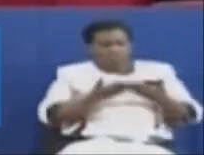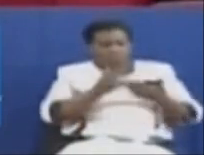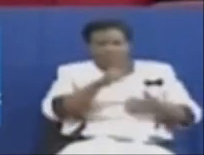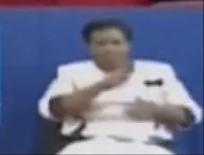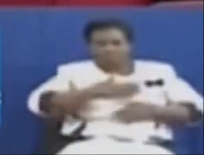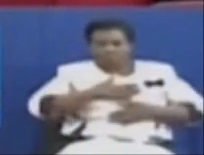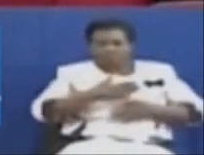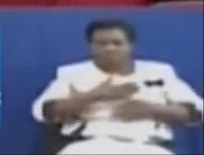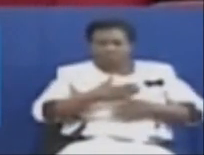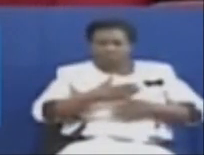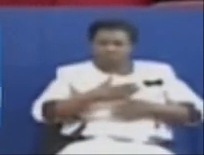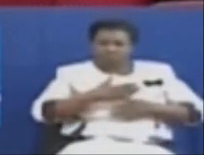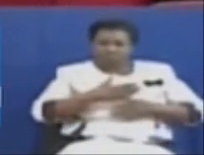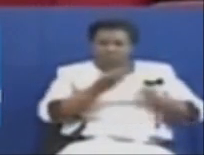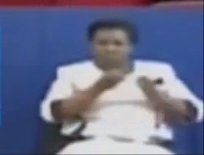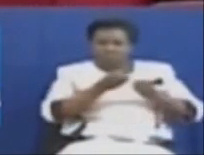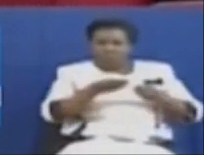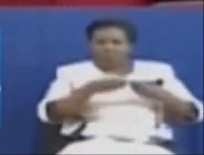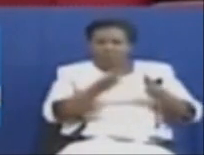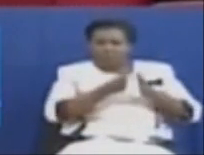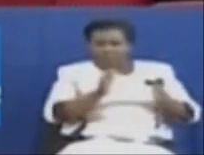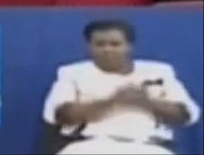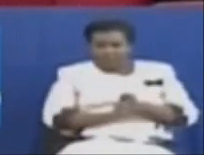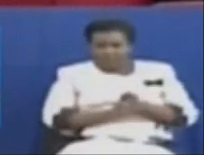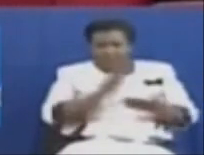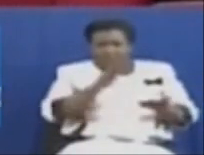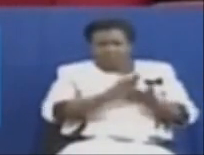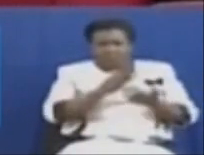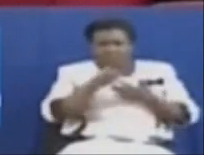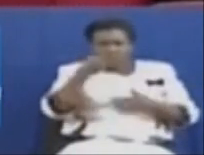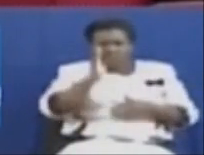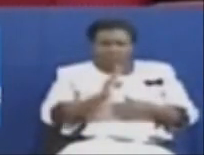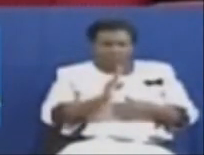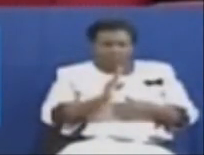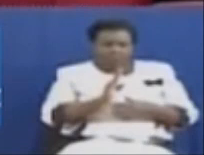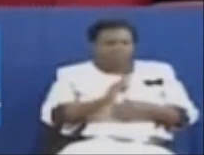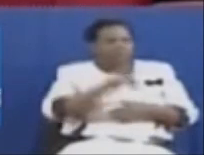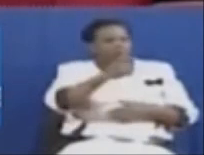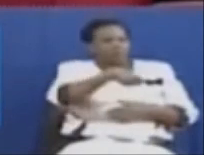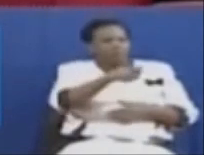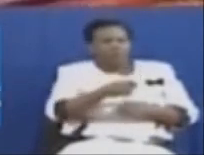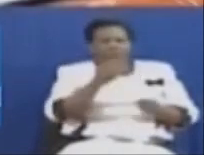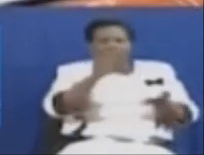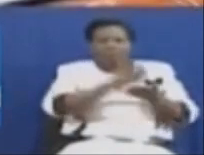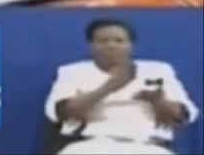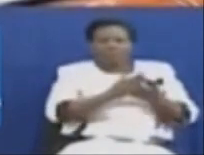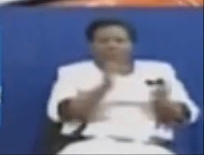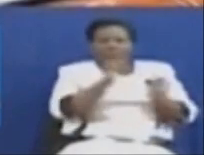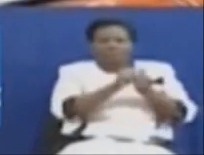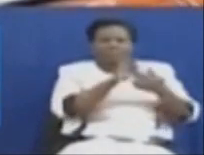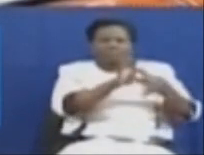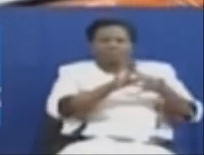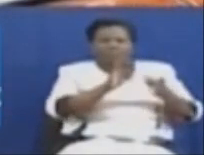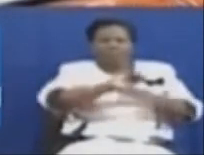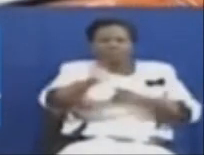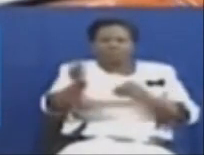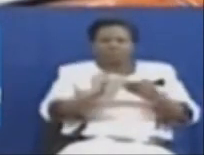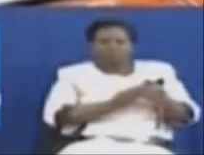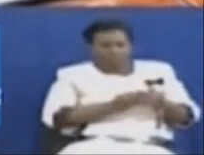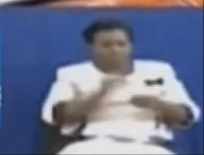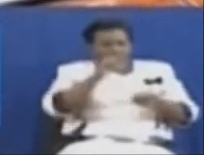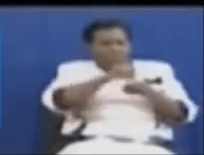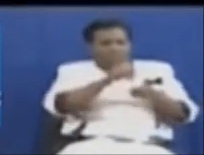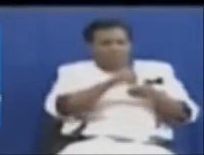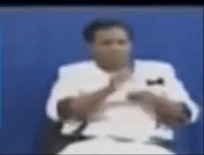kwa sababu ya namna ambavyo imeundwa. Ni benki ya kimkakati ambayo ni ya uwekezaji wa muda mrefu katika sekta ya kilimo na haifanyi